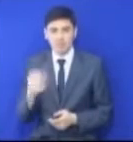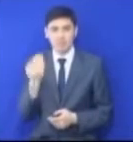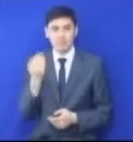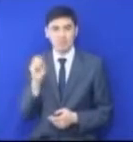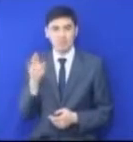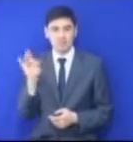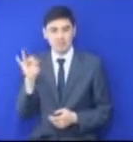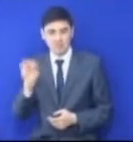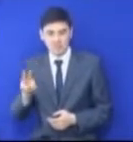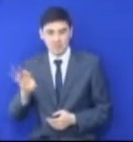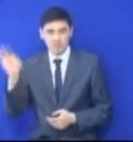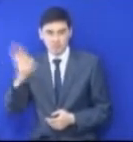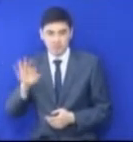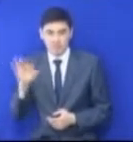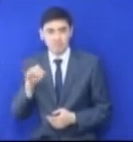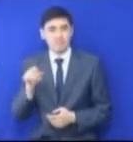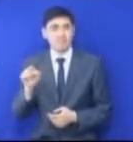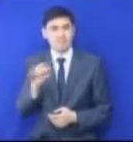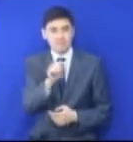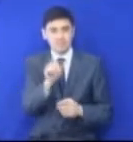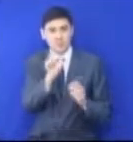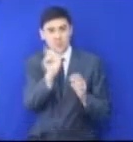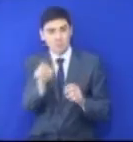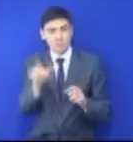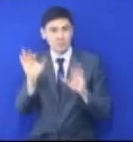на центральной площади праздничным концертом.